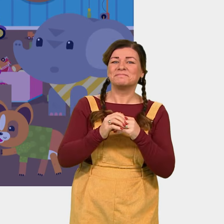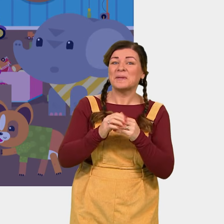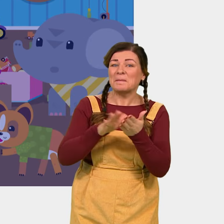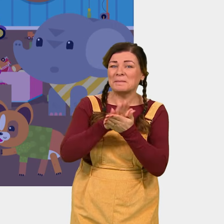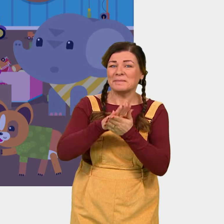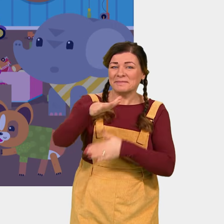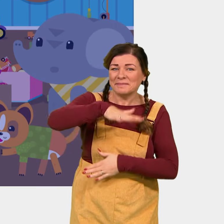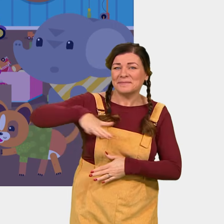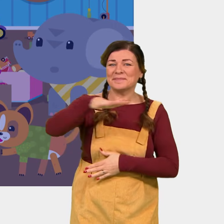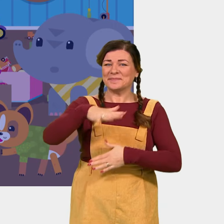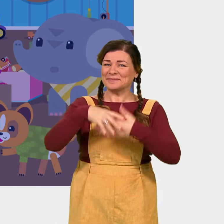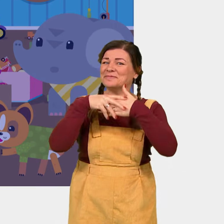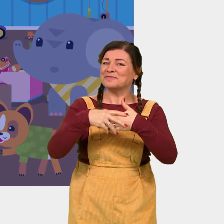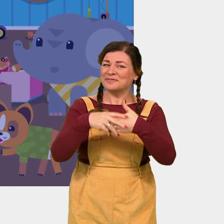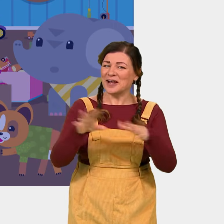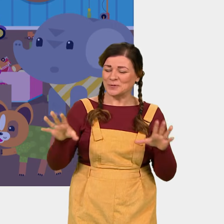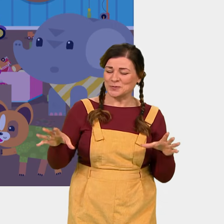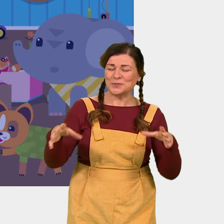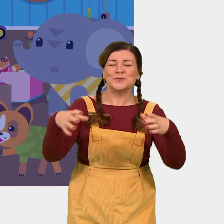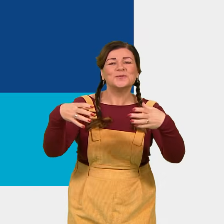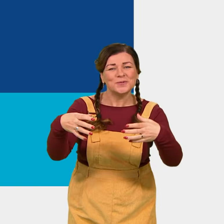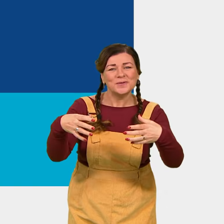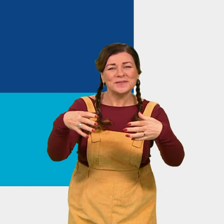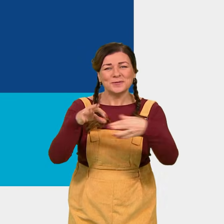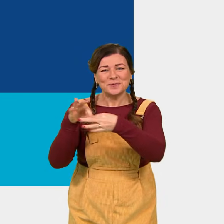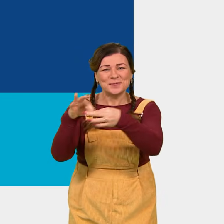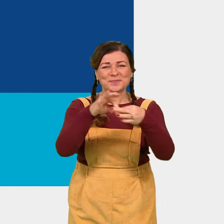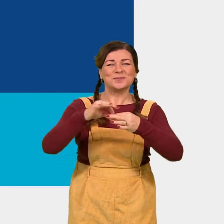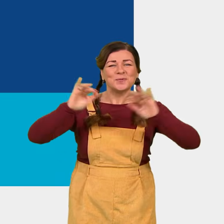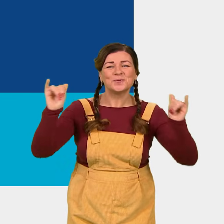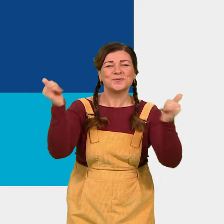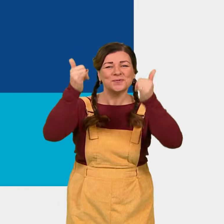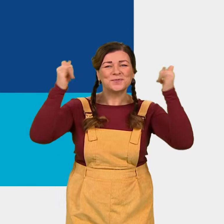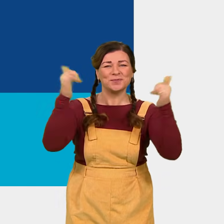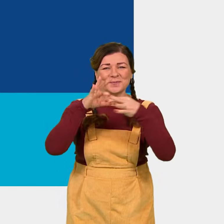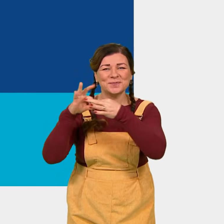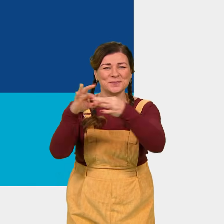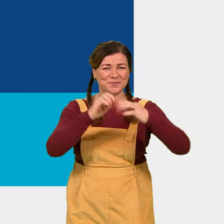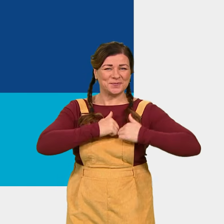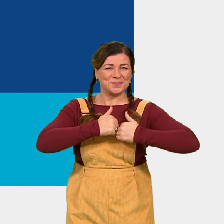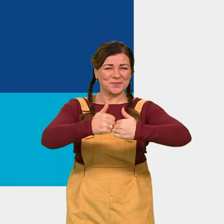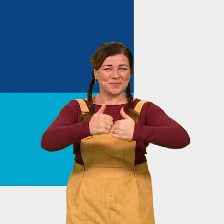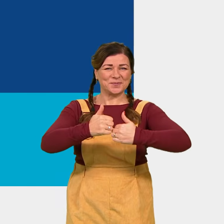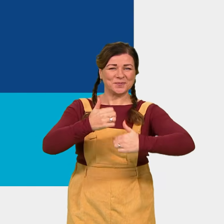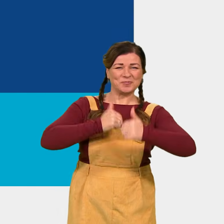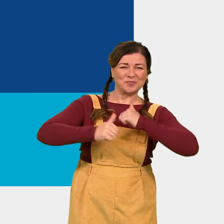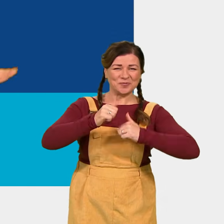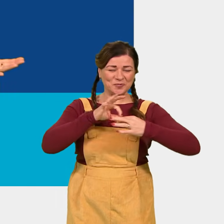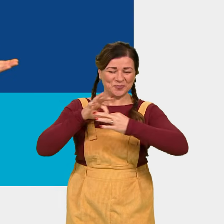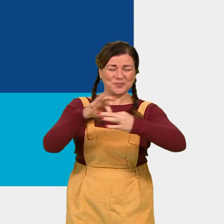i deuluoedd a ffrindiau ddod at ei gilydd i ddathlu cyfeillgarwch, dewrder